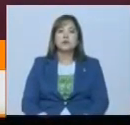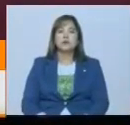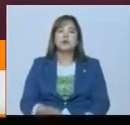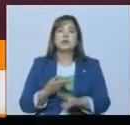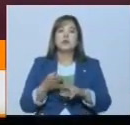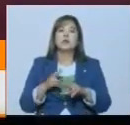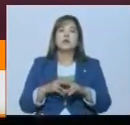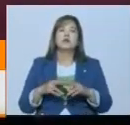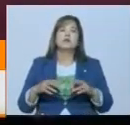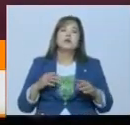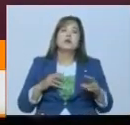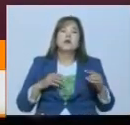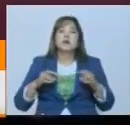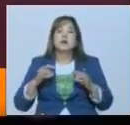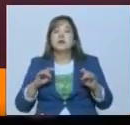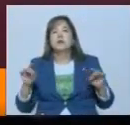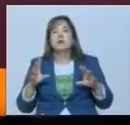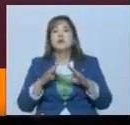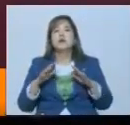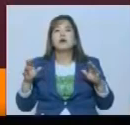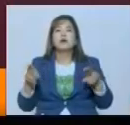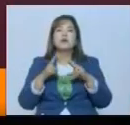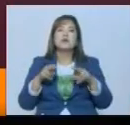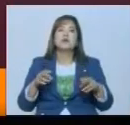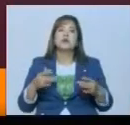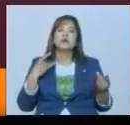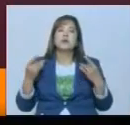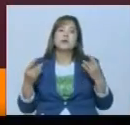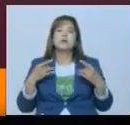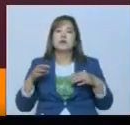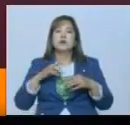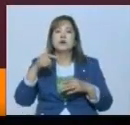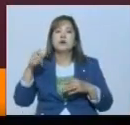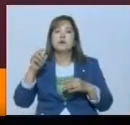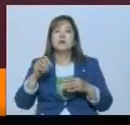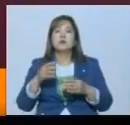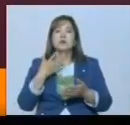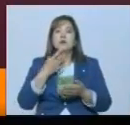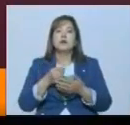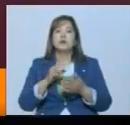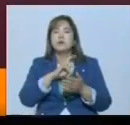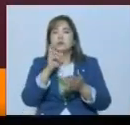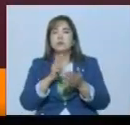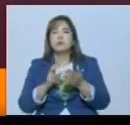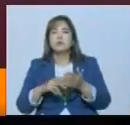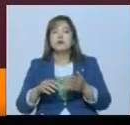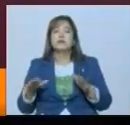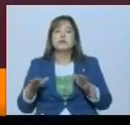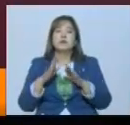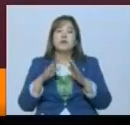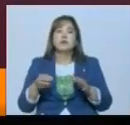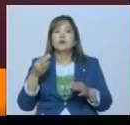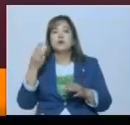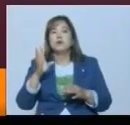На этом концерте артисты исполнили произведения из репертуара Гарике Хурмангалиева и свои авторские песни. Я выступил с песней «Ишкуз»,